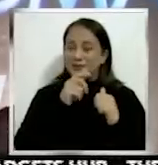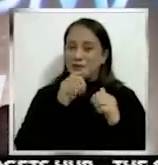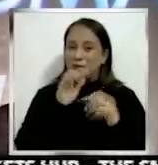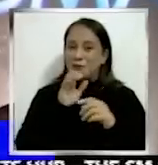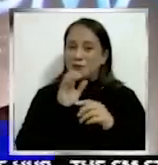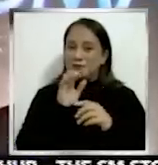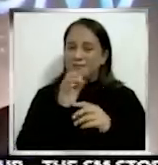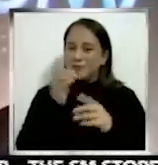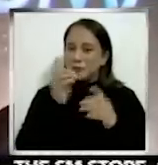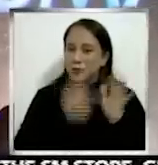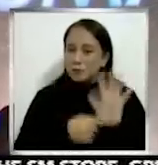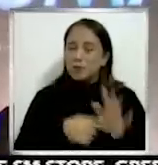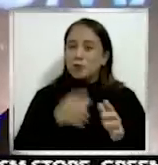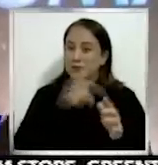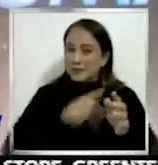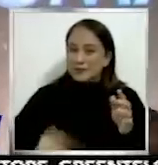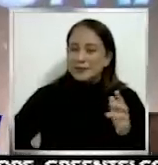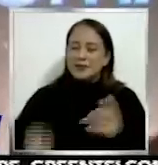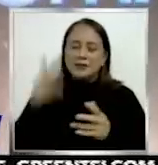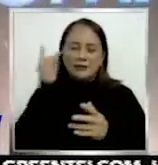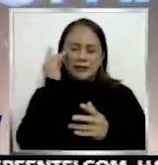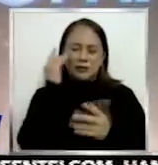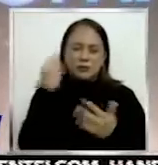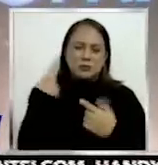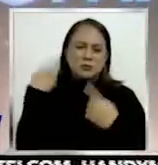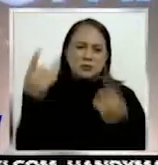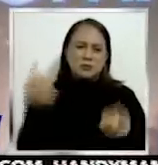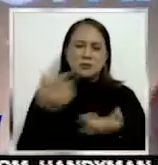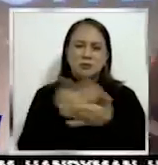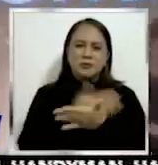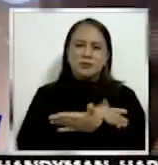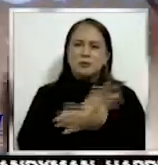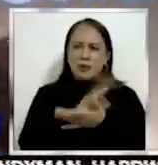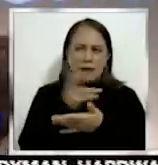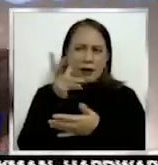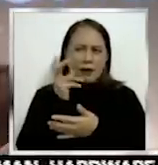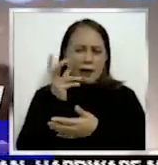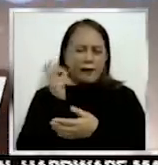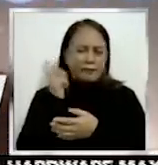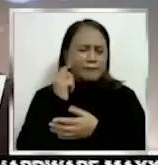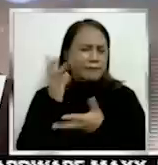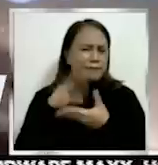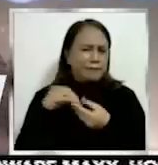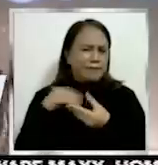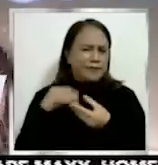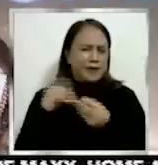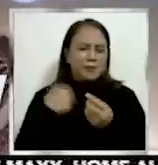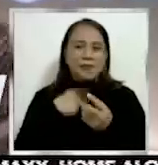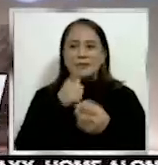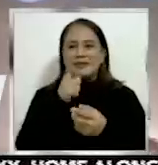kwento po nito. In fact, before pandemic pa lang ko narinig ko na yung kwentong ito. And mapalad ako na